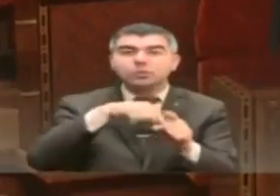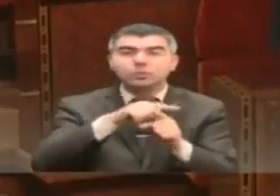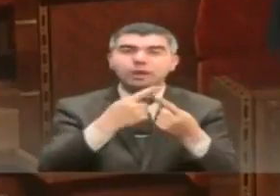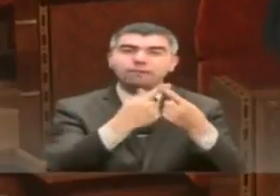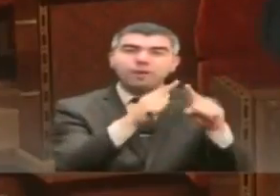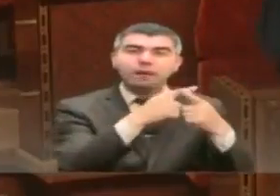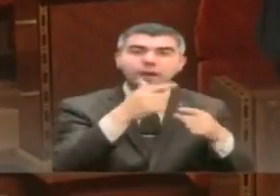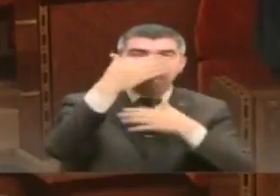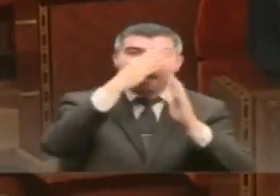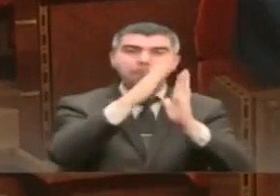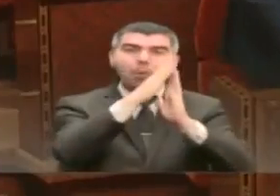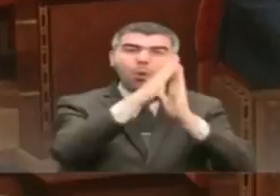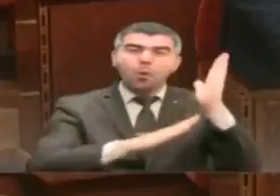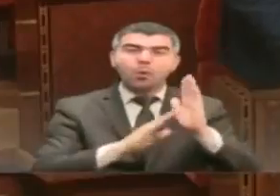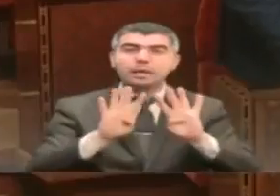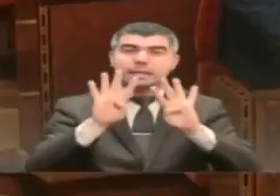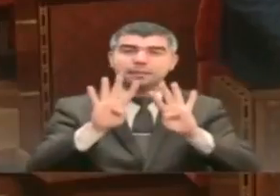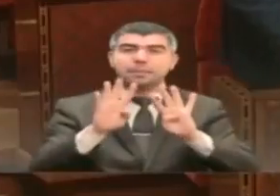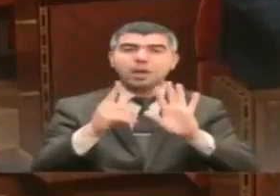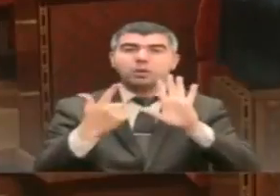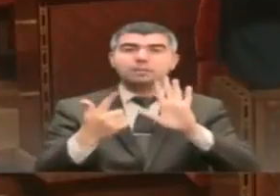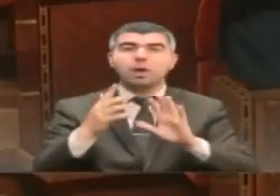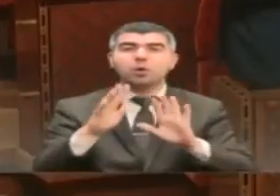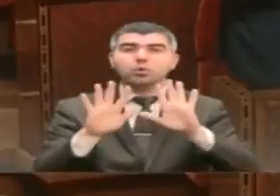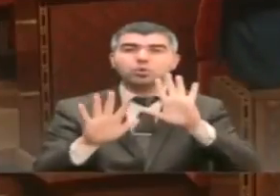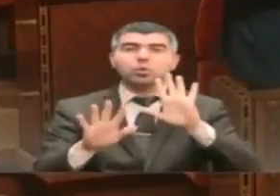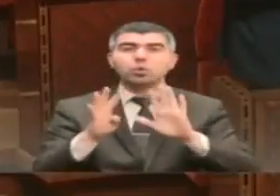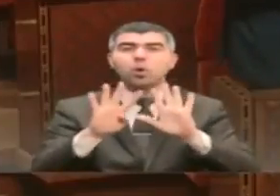أقاليم المملكة، وتشمل 859 جماعة قروية و7761